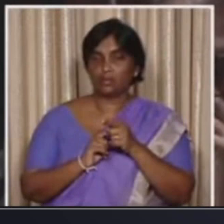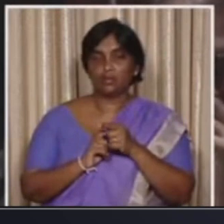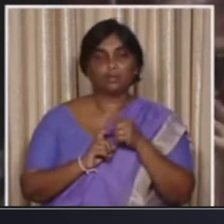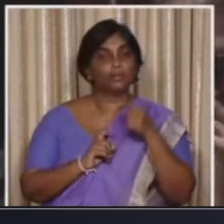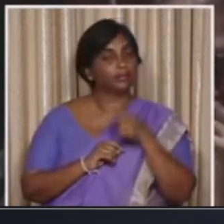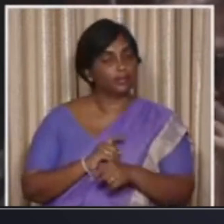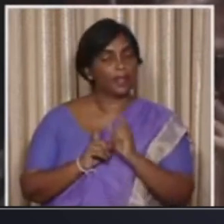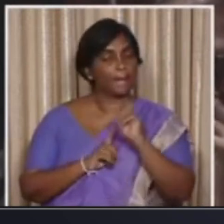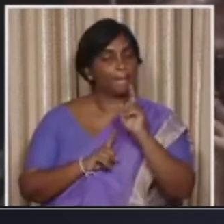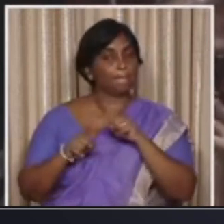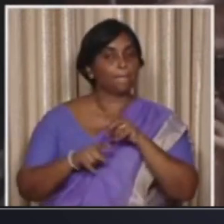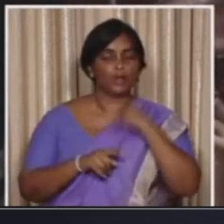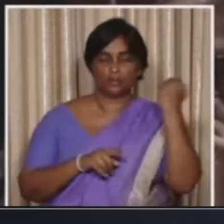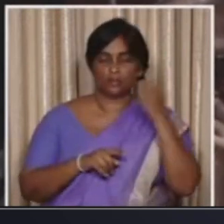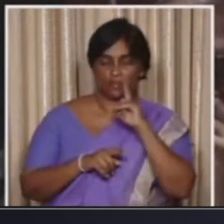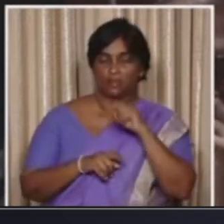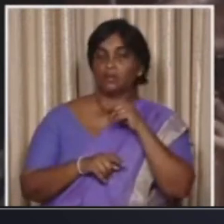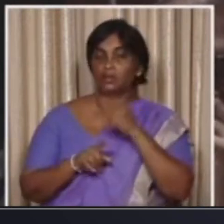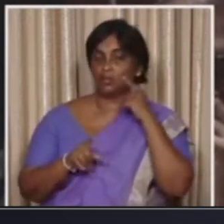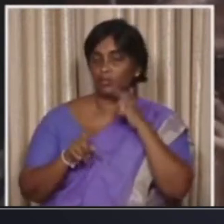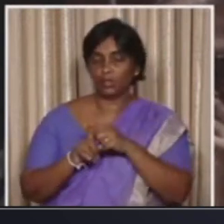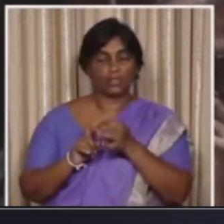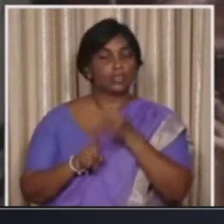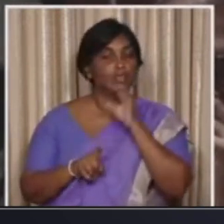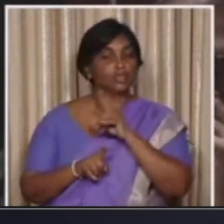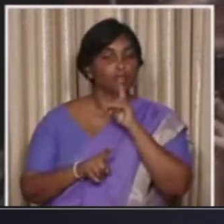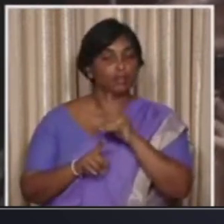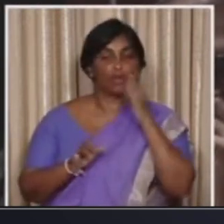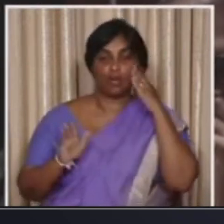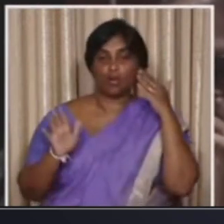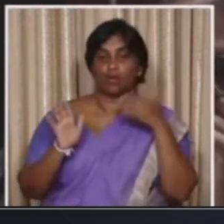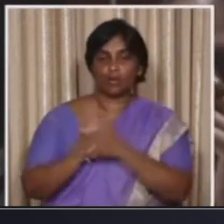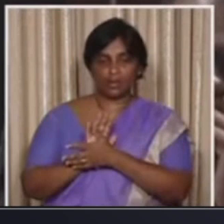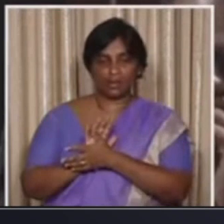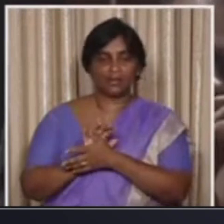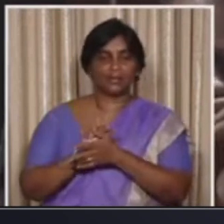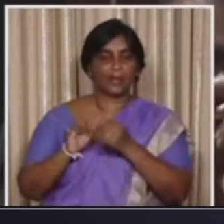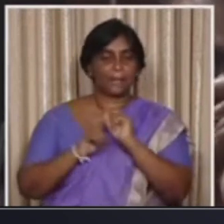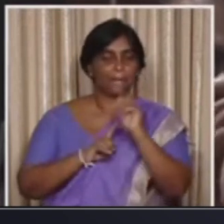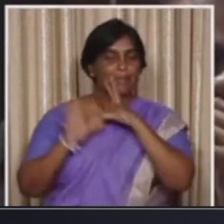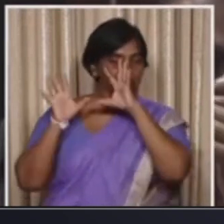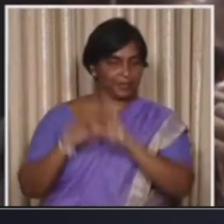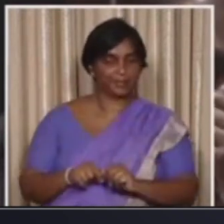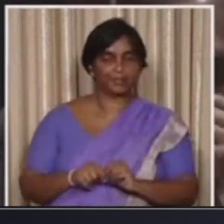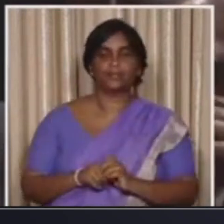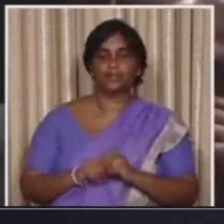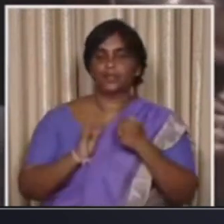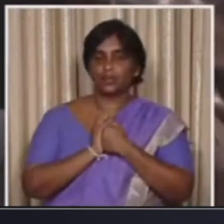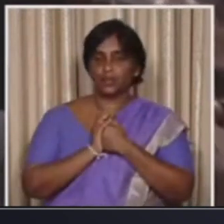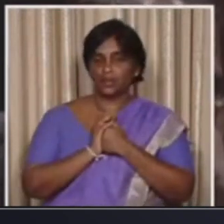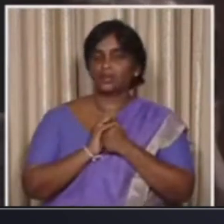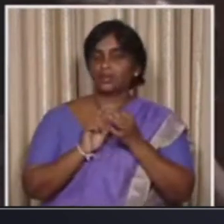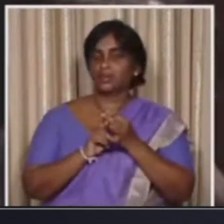මේ පාර්ලිමේන්තුවේ කතා කරා. ඒ සමයේ ජනාධිපතිතුමා කියන කොට්ටුරයක් මම අද ගෙනාවා මේ පාර්ලිමේන්තුවට. කරු